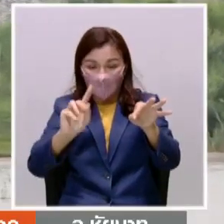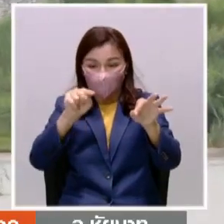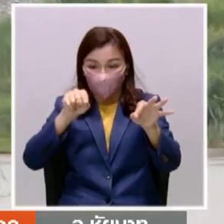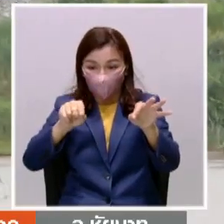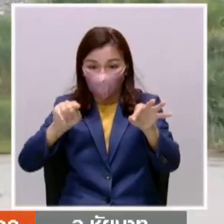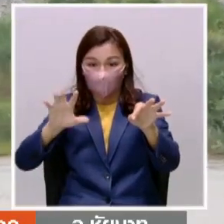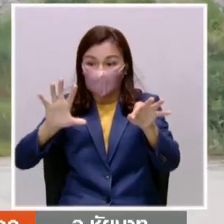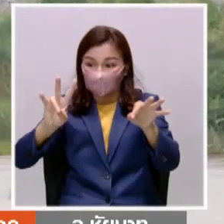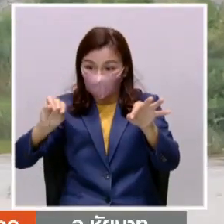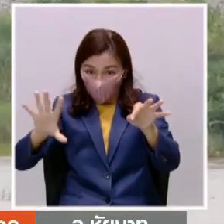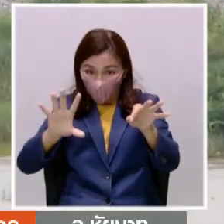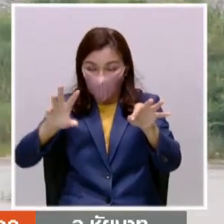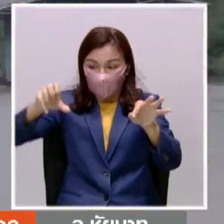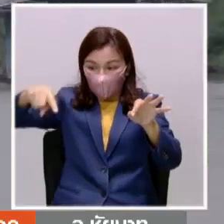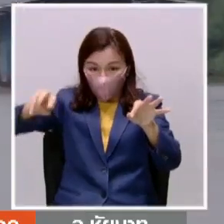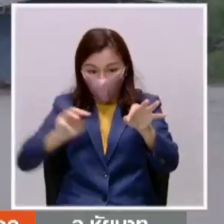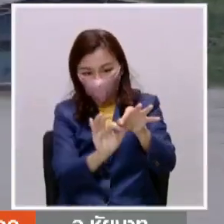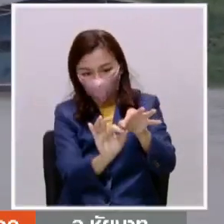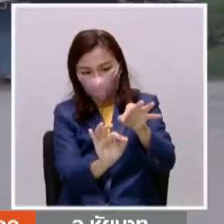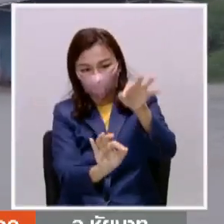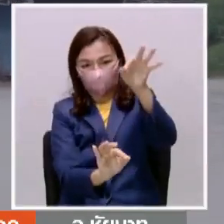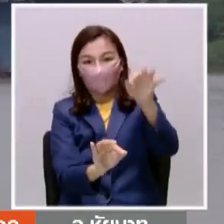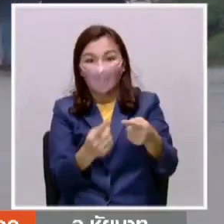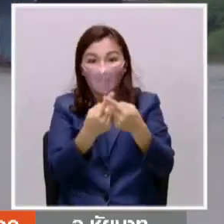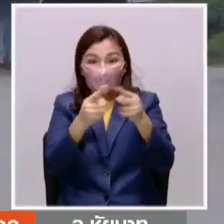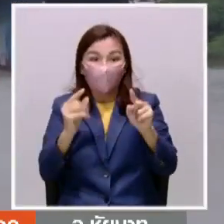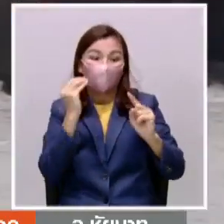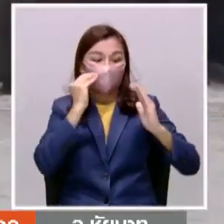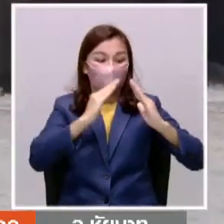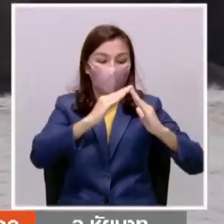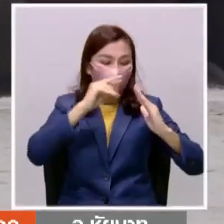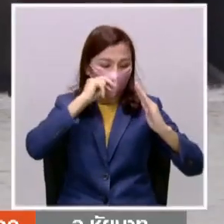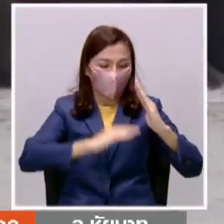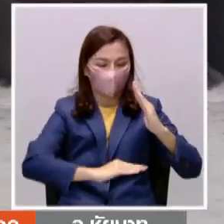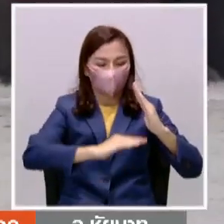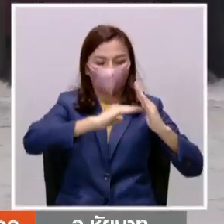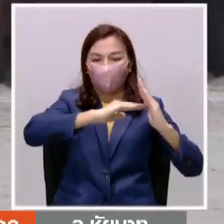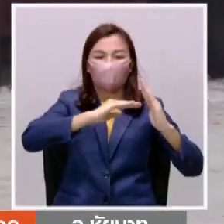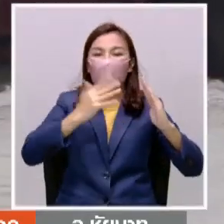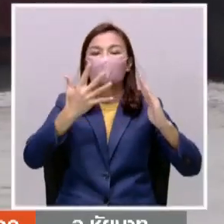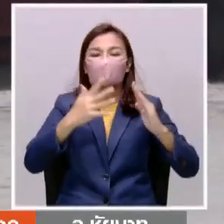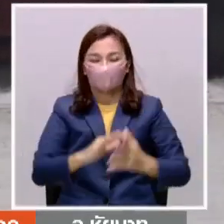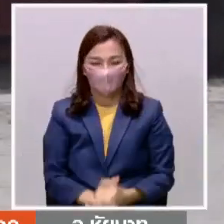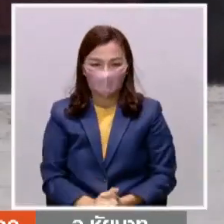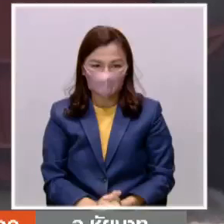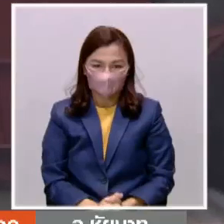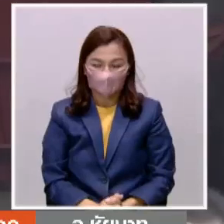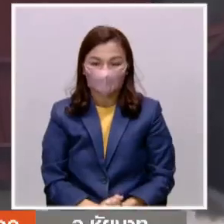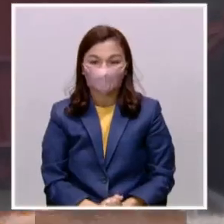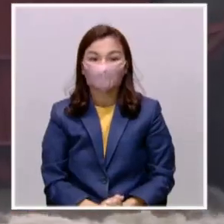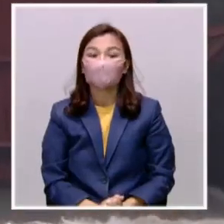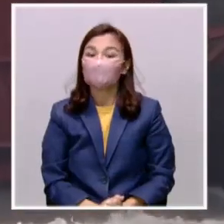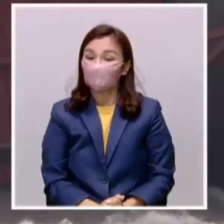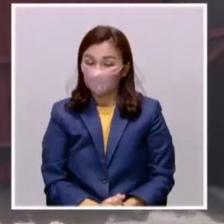เซนติเมตรแต่กินยานะคะแต่ถ้าไม่มีผลกระทบต่อบ้านเรือนประชาชนและพิธีการเกษตรริมตลิ่งค่ะคะ